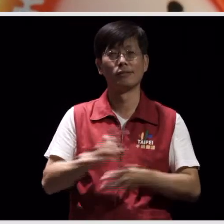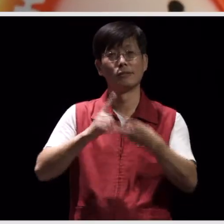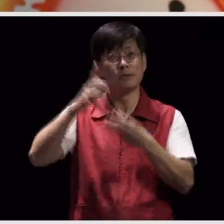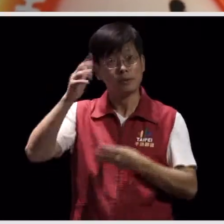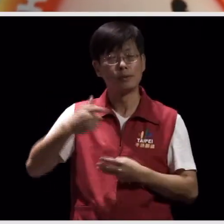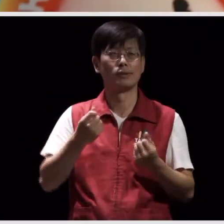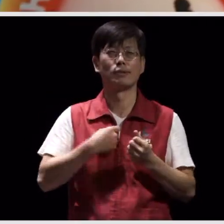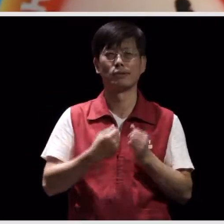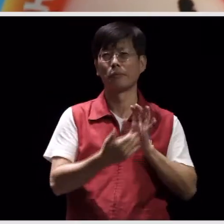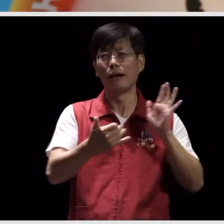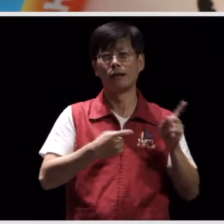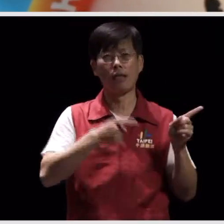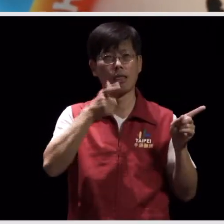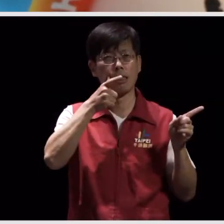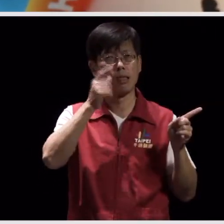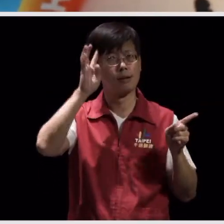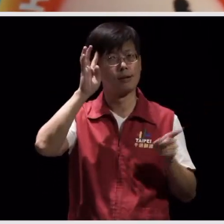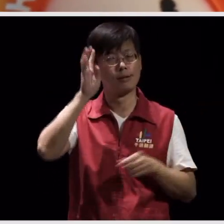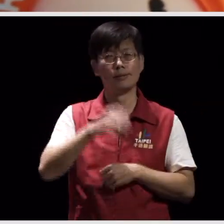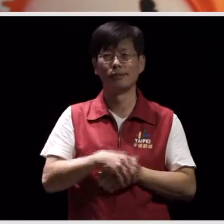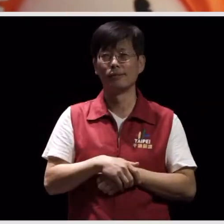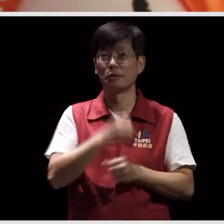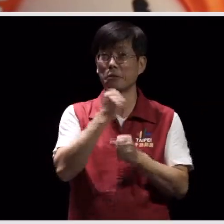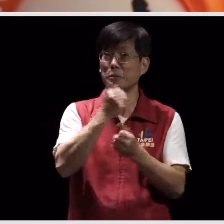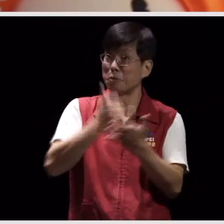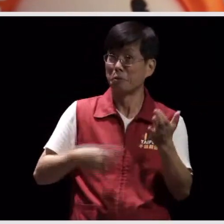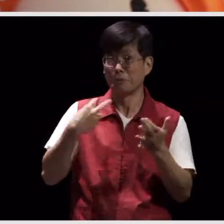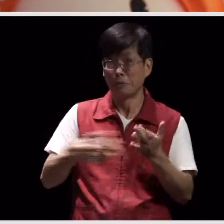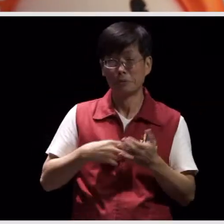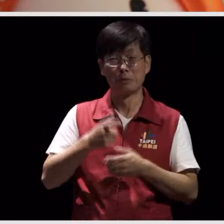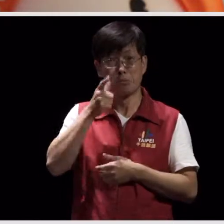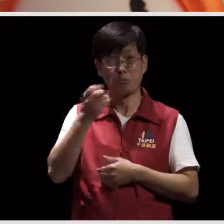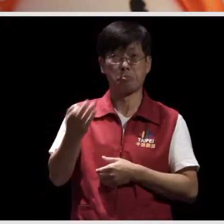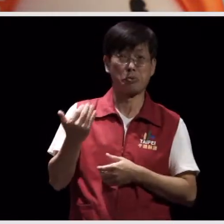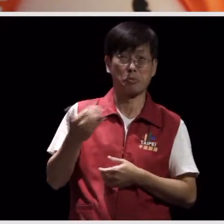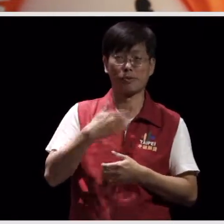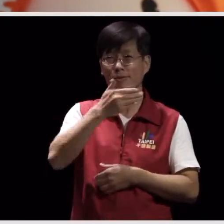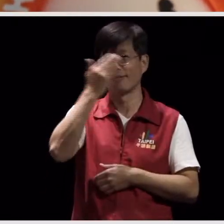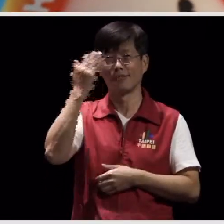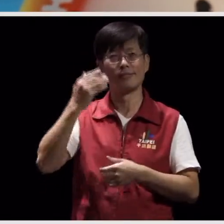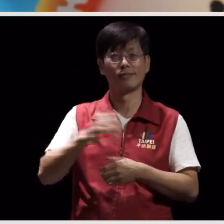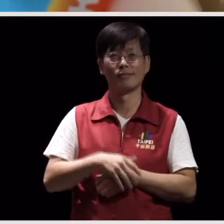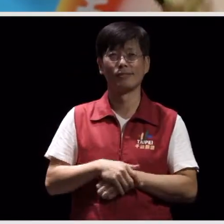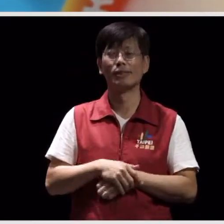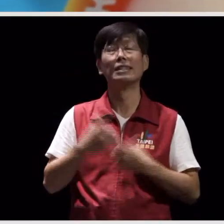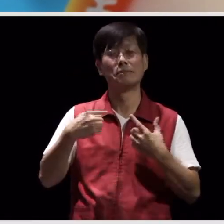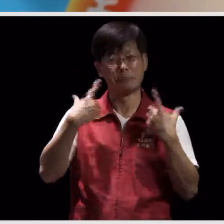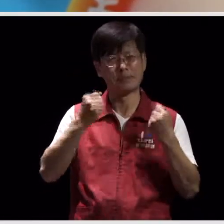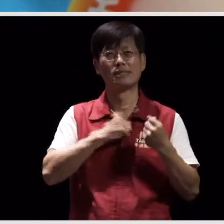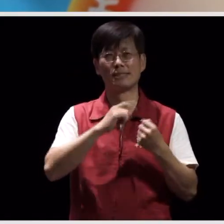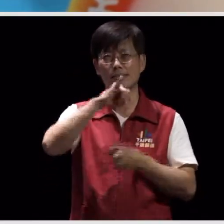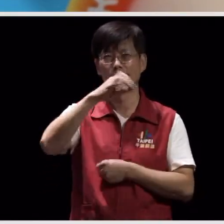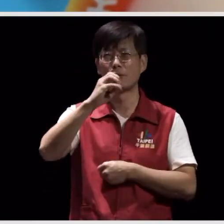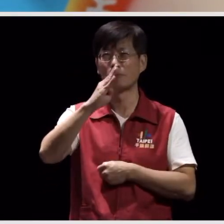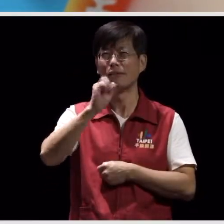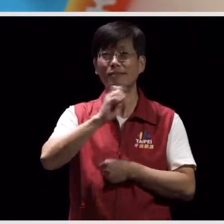他打枪了，你知道，哪有这么不要脸的，要把工作辞来跑，然后还跟我要旅费这样。假不是只是讲试试看而已。